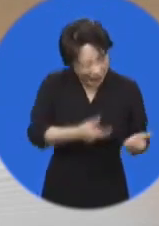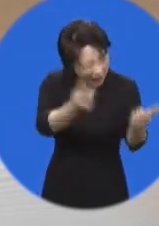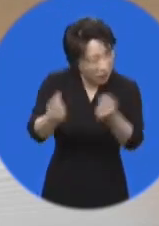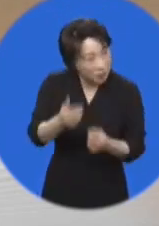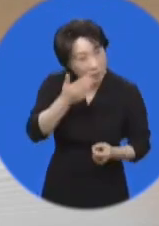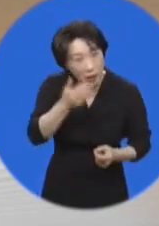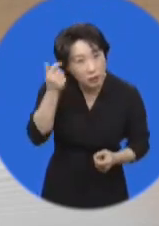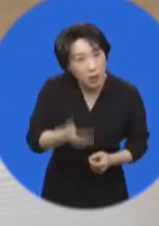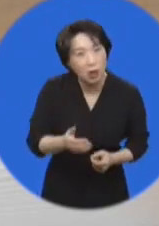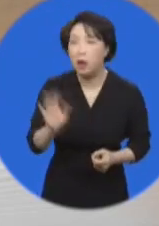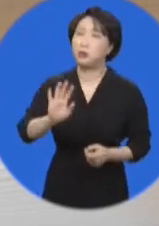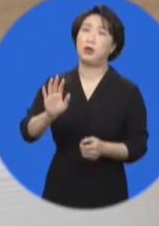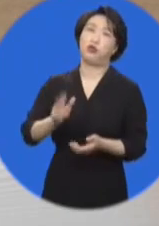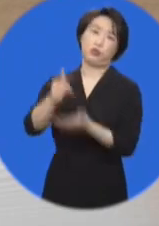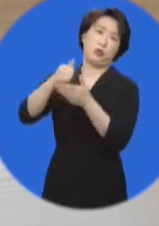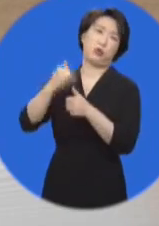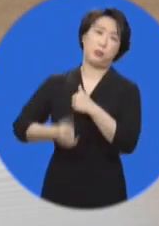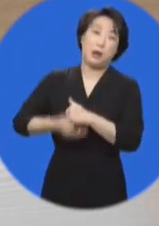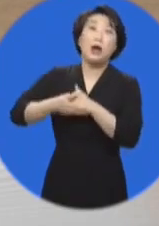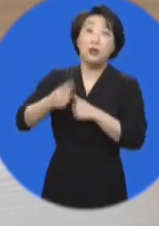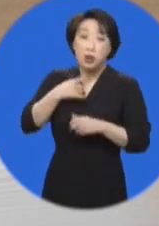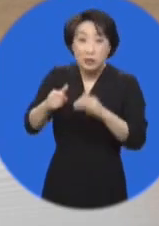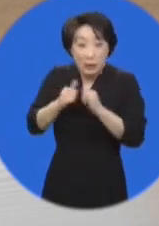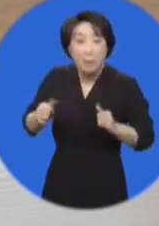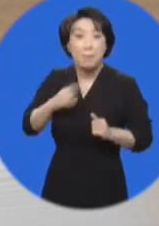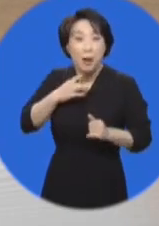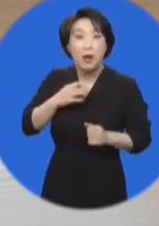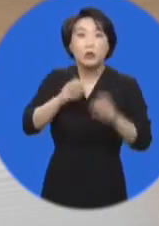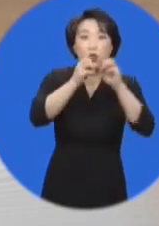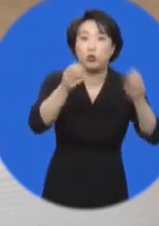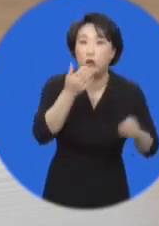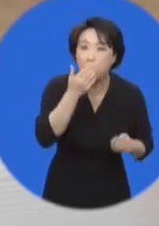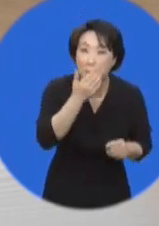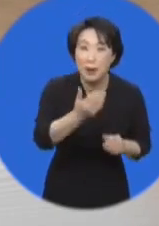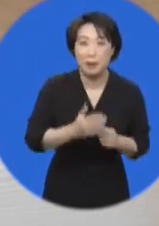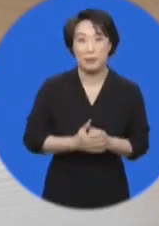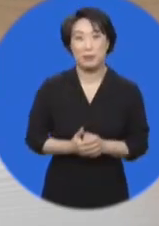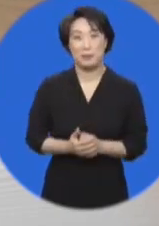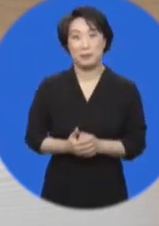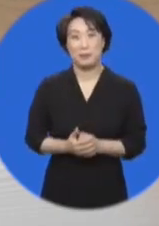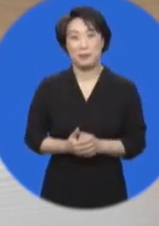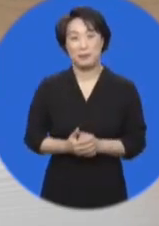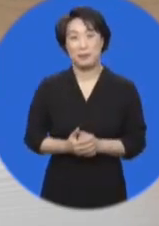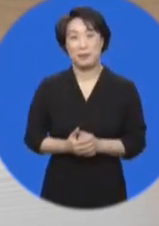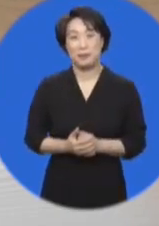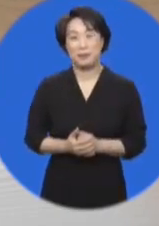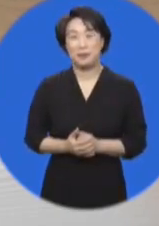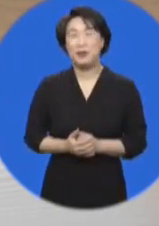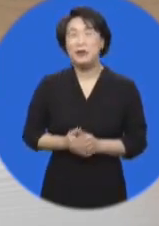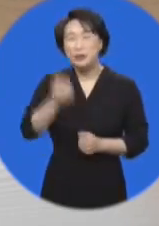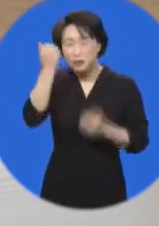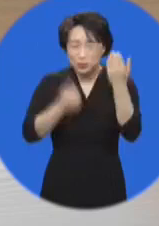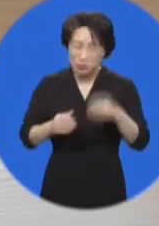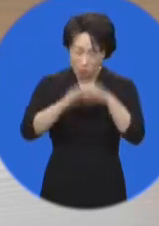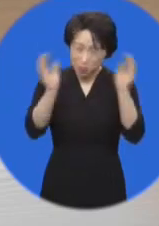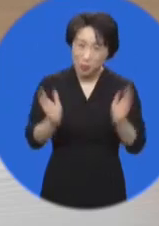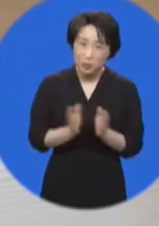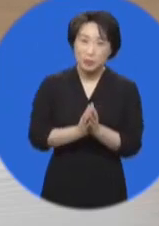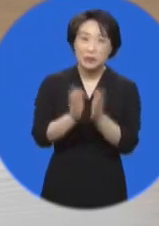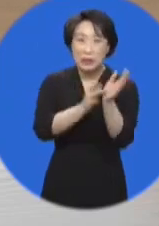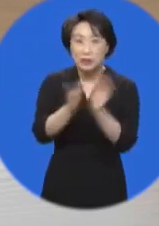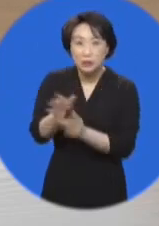섬김 받아본다란만 섬김 받아본다란만 그러니까 누구든지